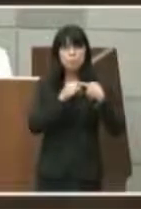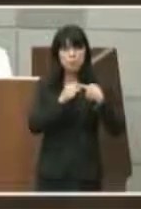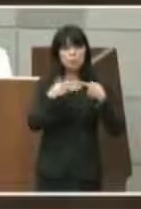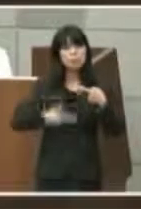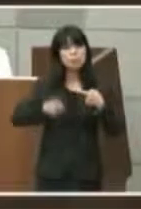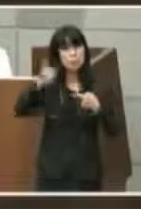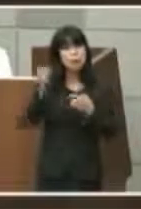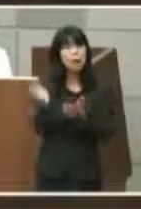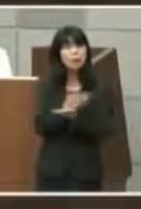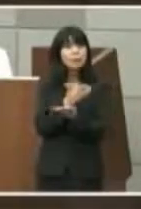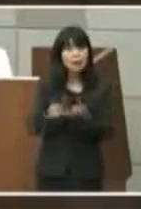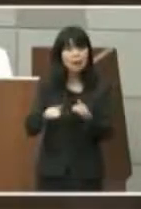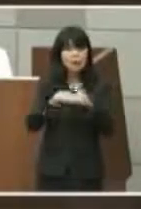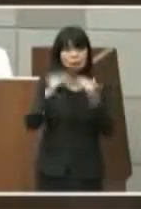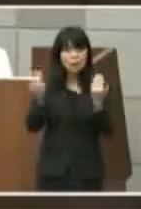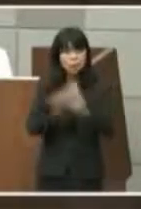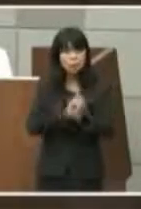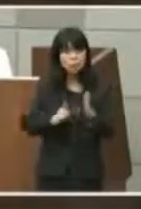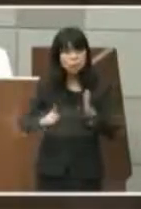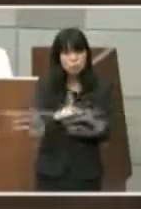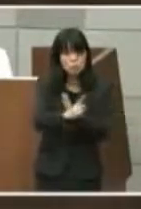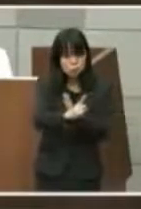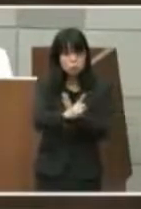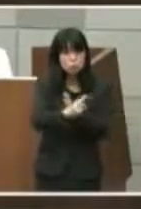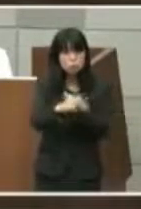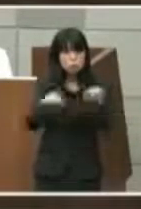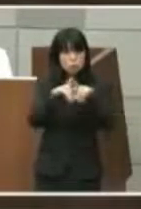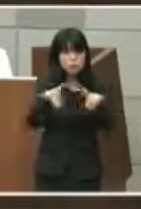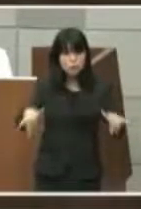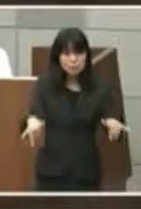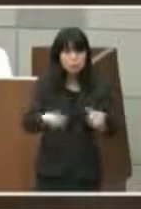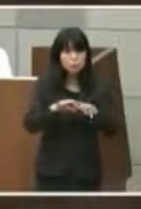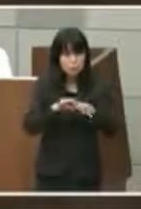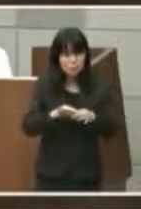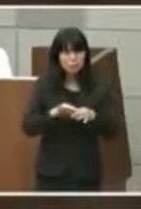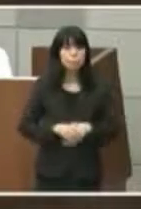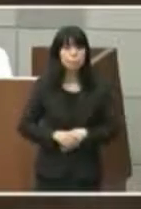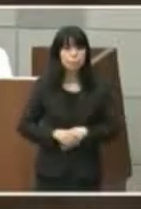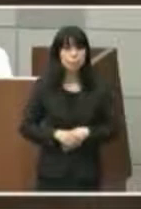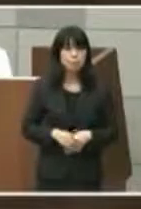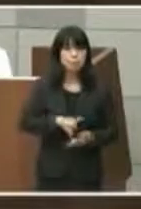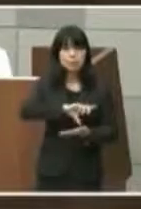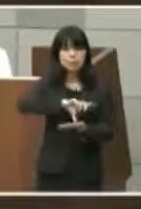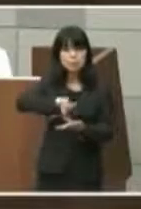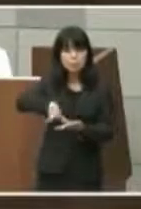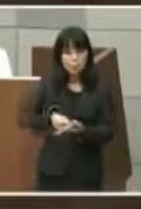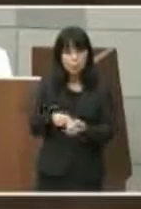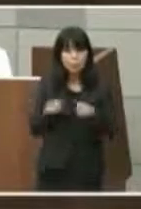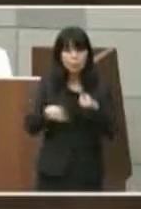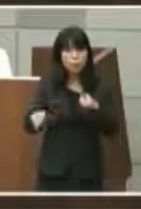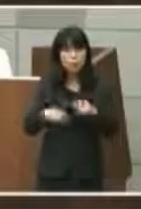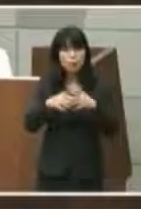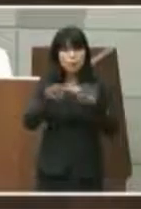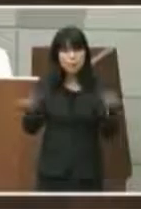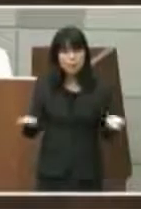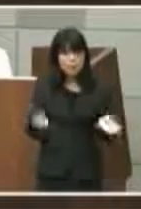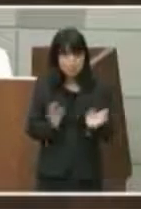長の判断がすべてに優先する組織体制についてでございますが、地方公共団体の基本構